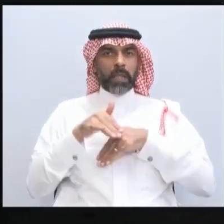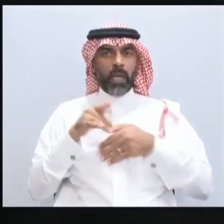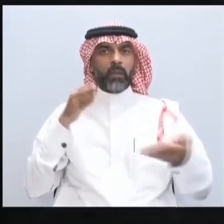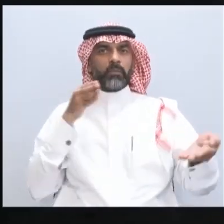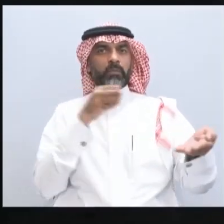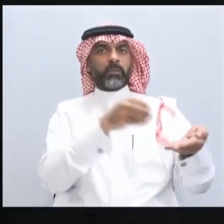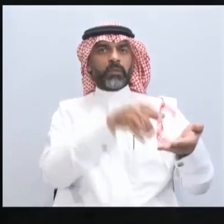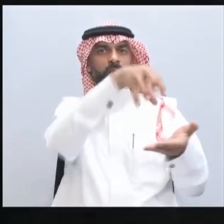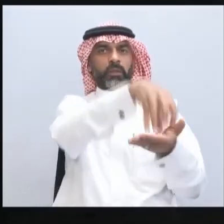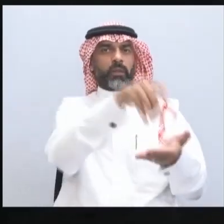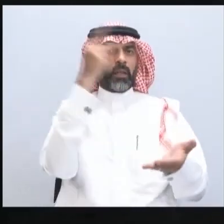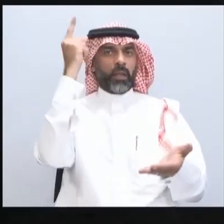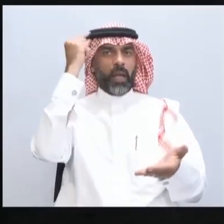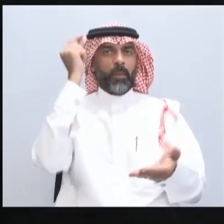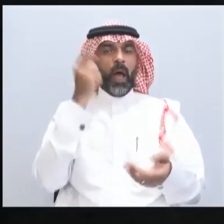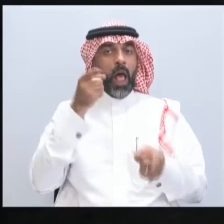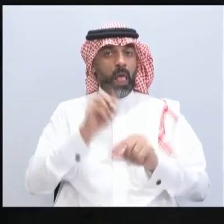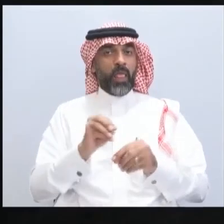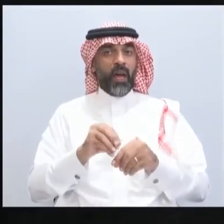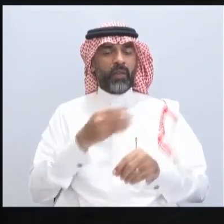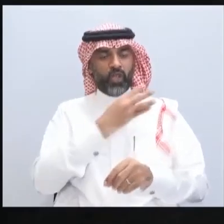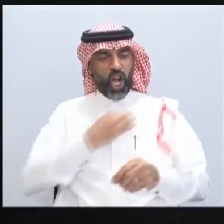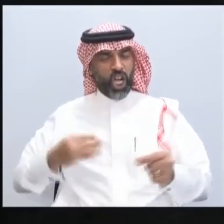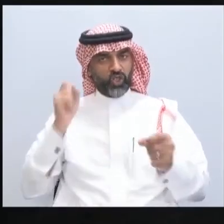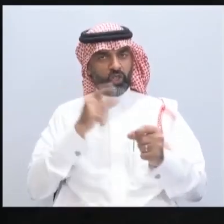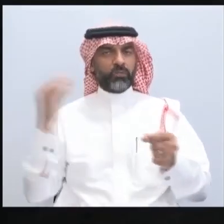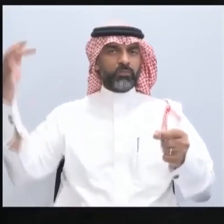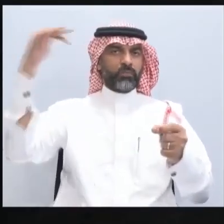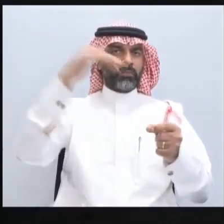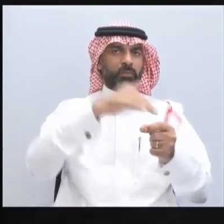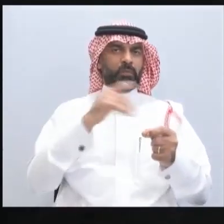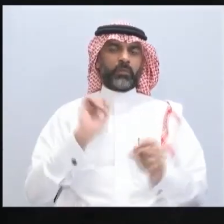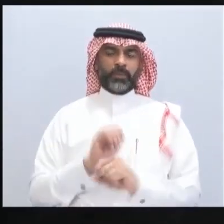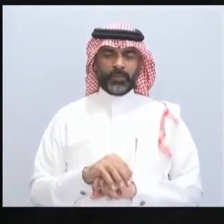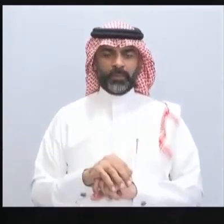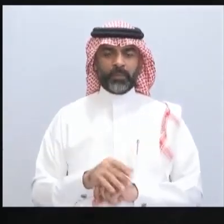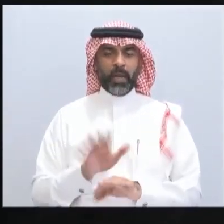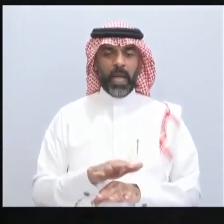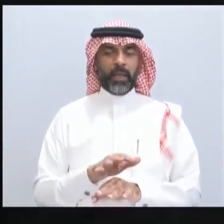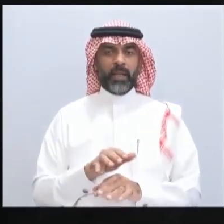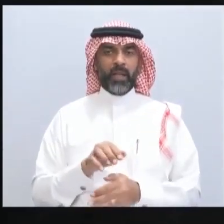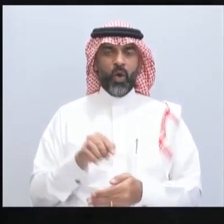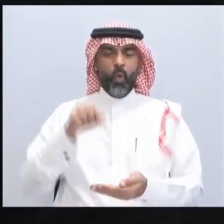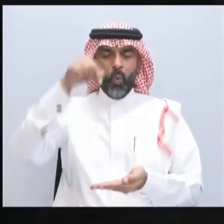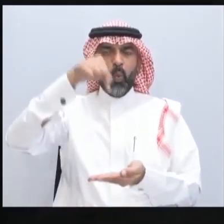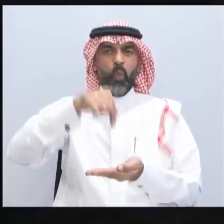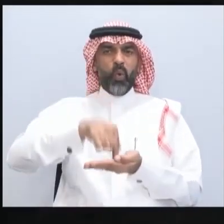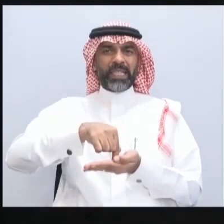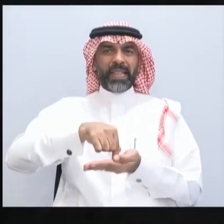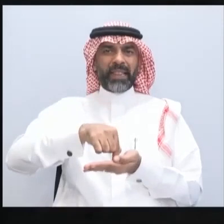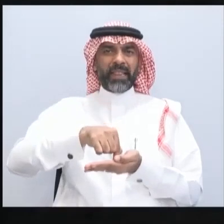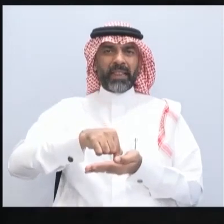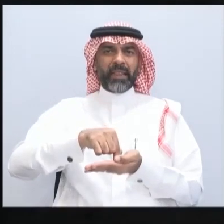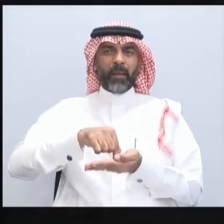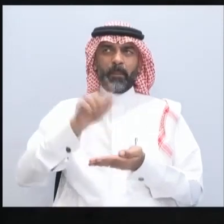الخمس بالاضافه الى حجهم وعمرت اليها ايضا التوسط بين قارات الثلاث اسيا واوروبا